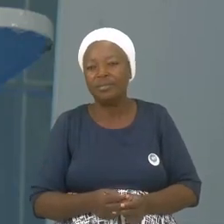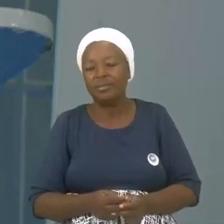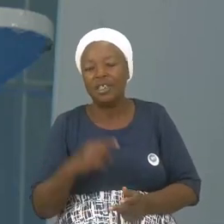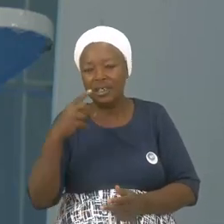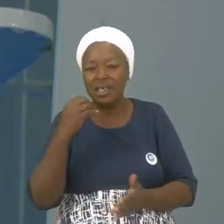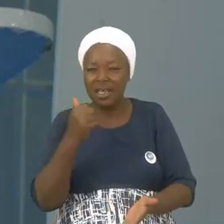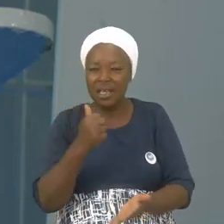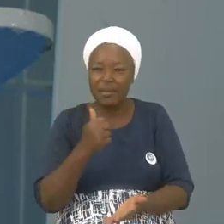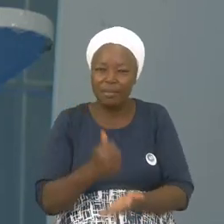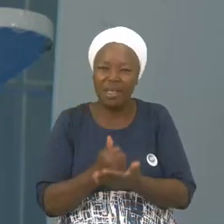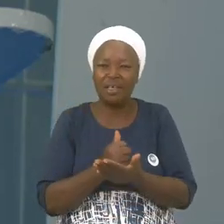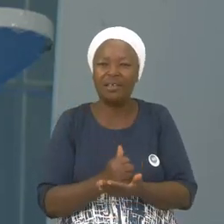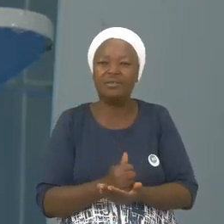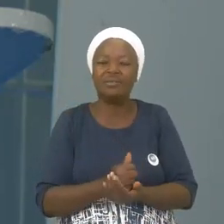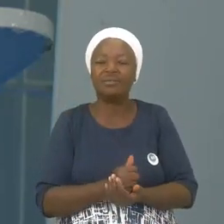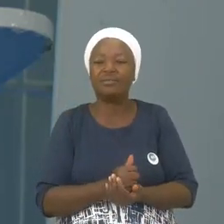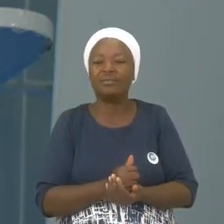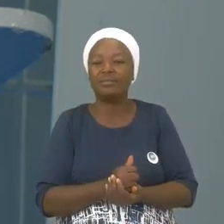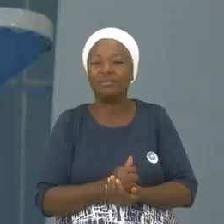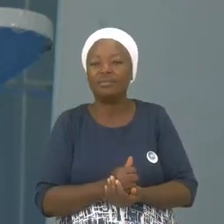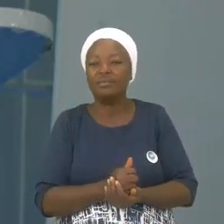Amen au nom de ces gens.